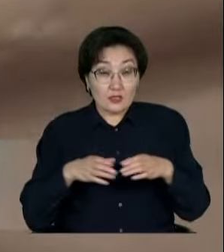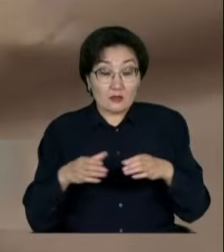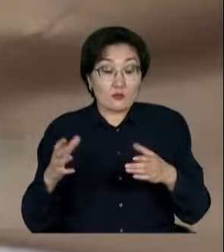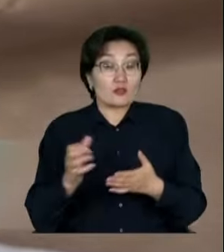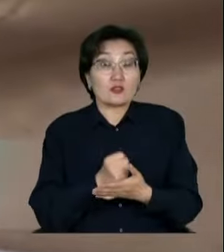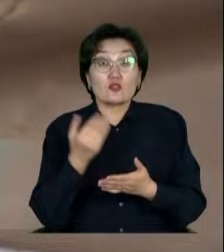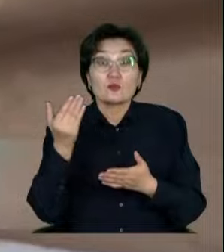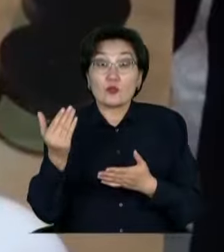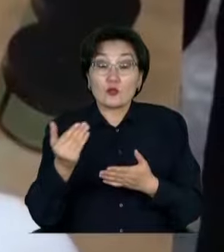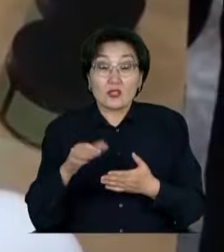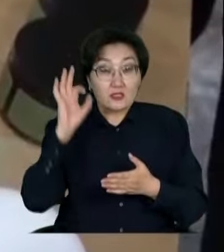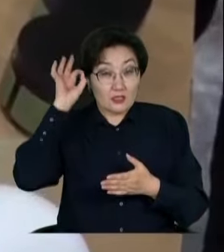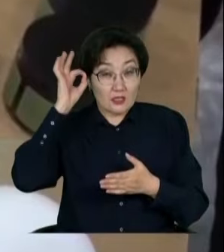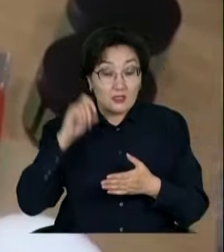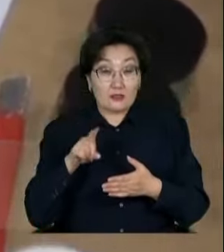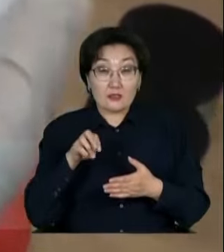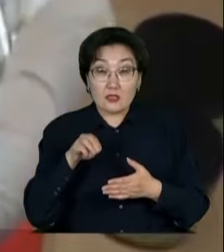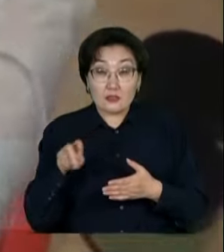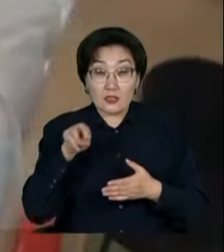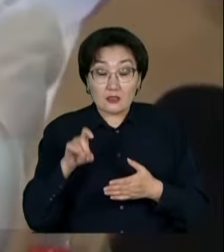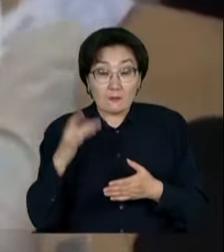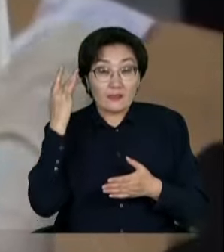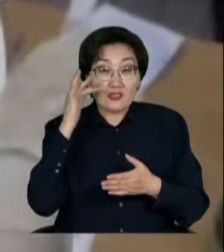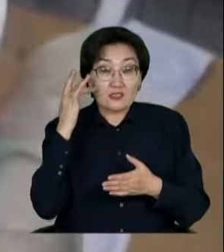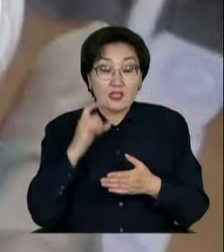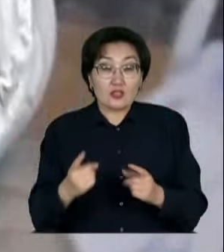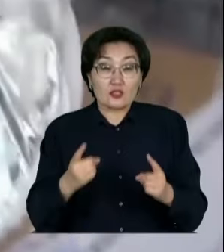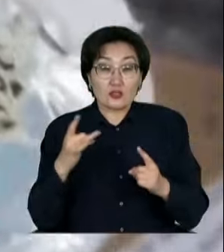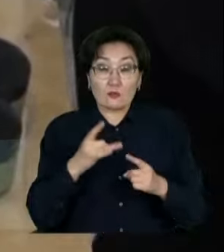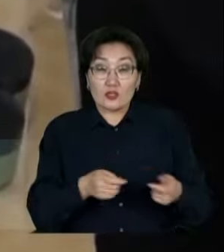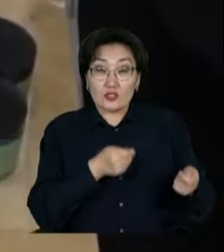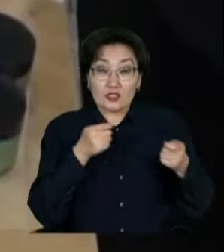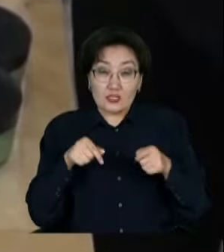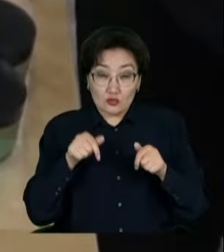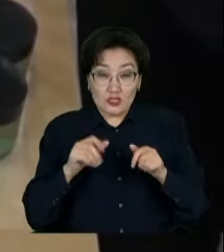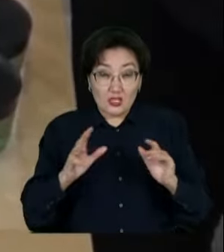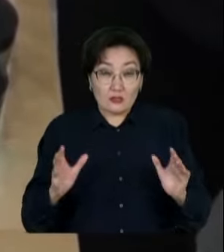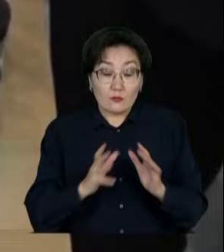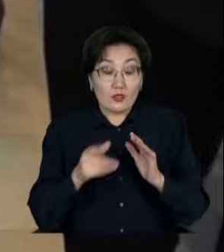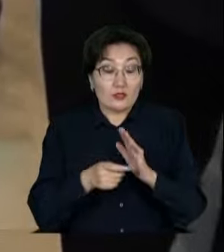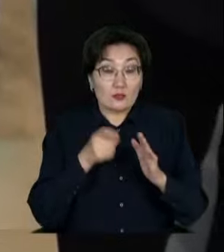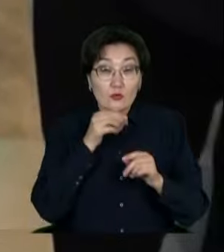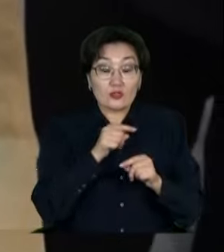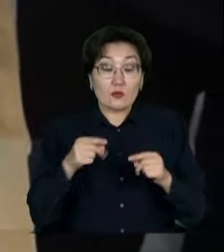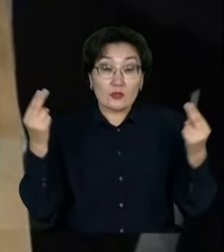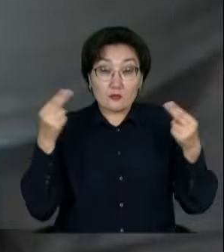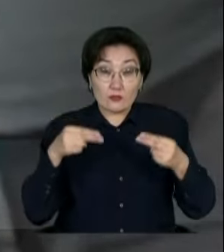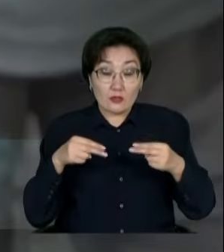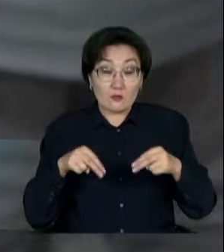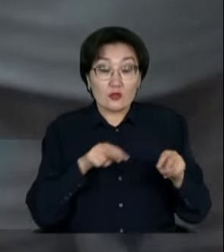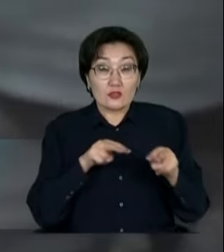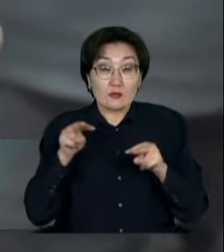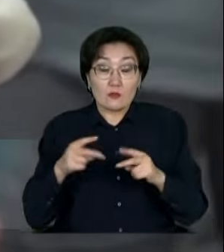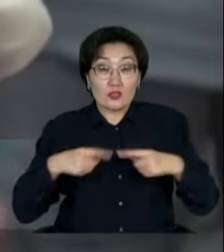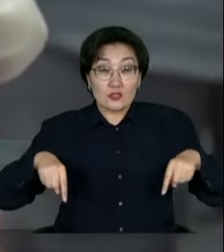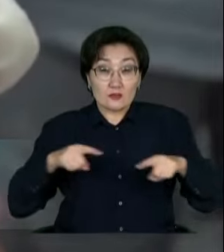анықтағандай, олар психотроптық заттарды ақштан аса ірі мөлшерде жеткізіп сақтаған. Тексеру кезінде кедендік бақылау аймағындағы